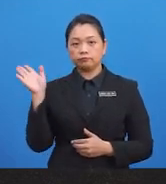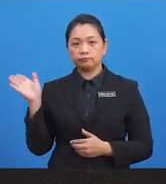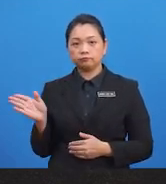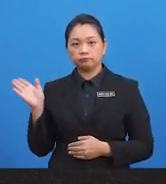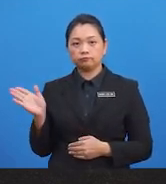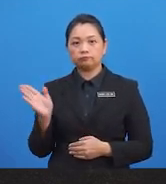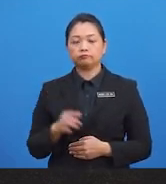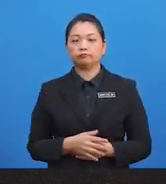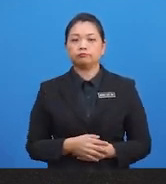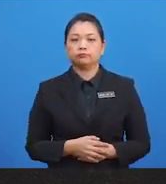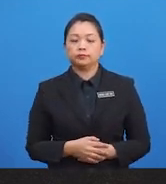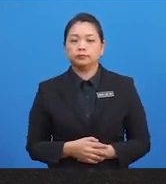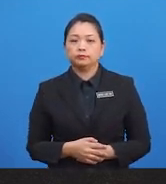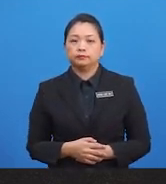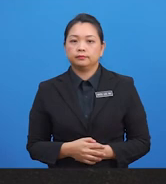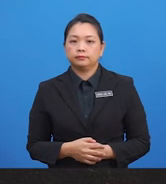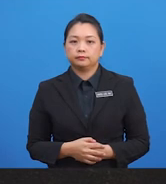X kuasa 2.